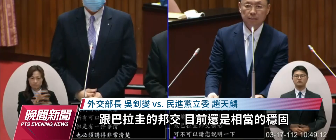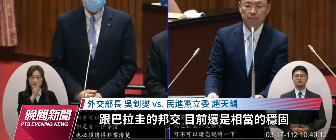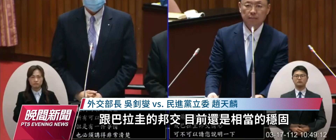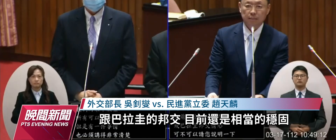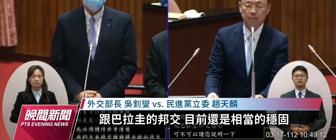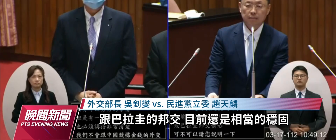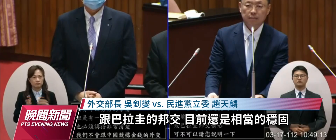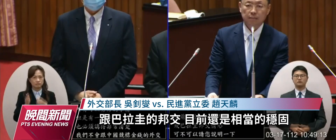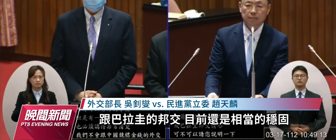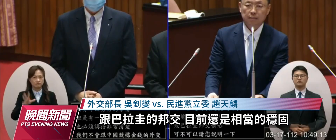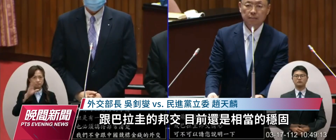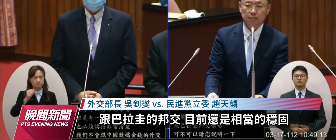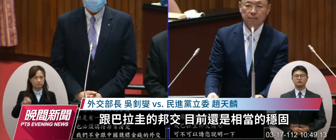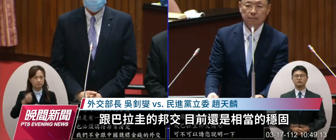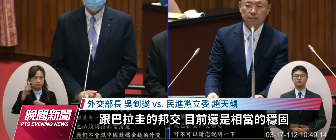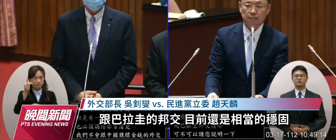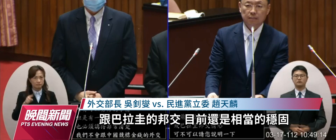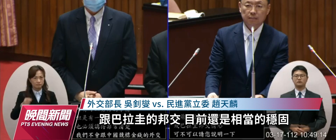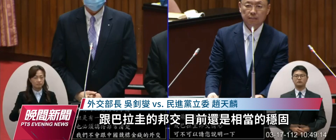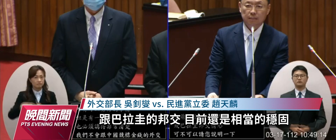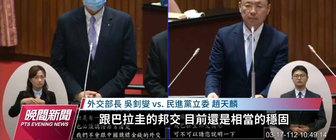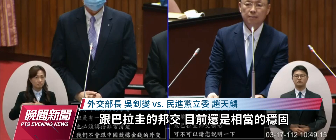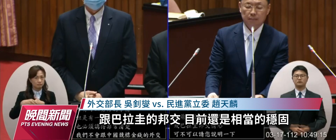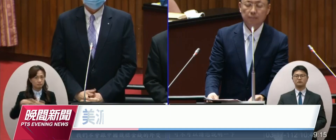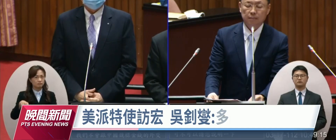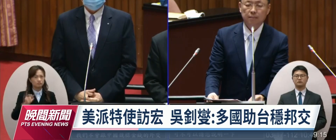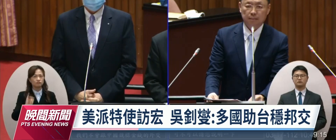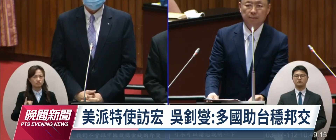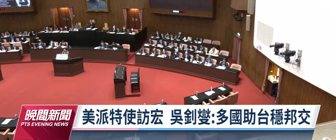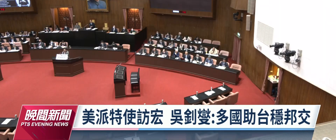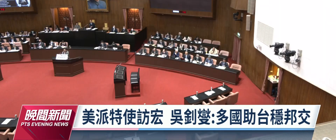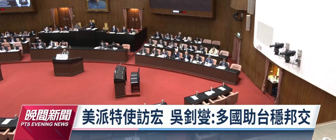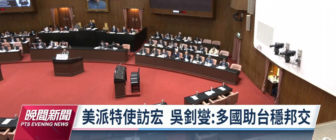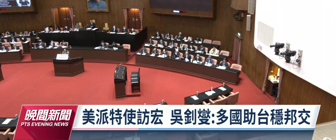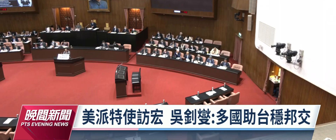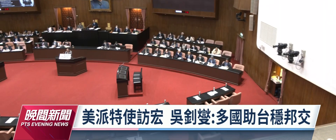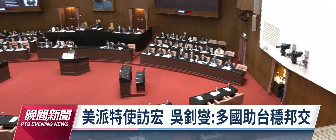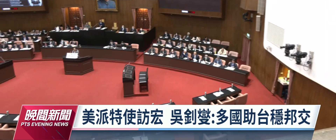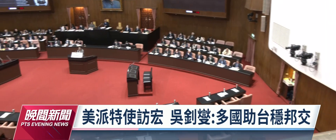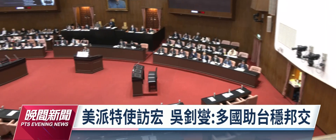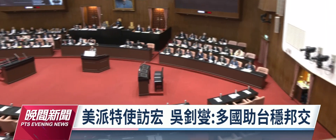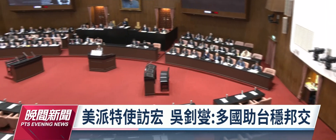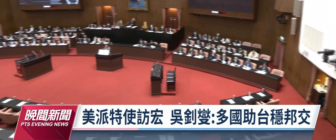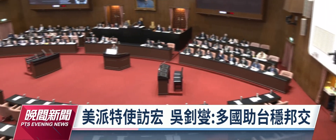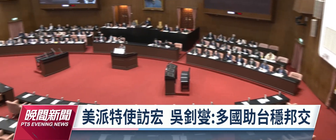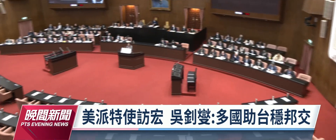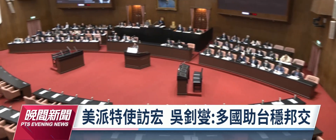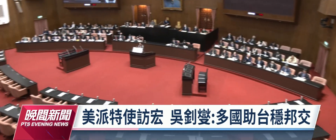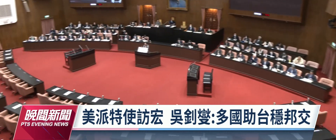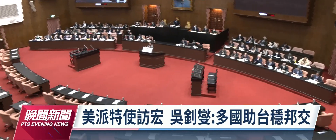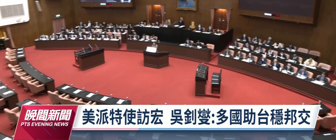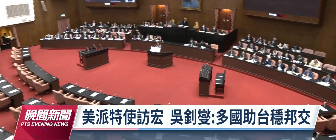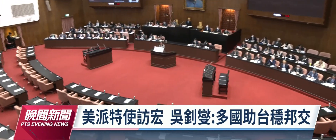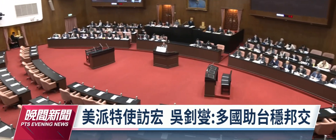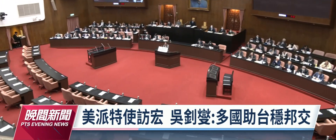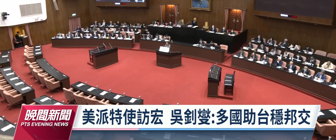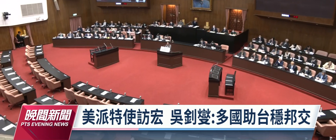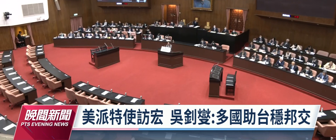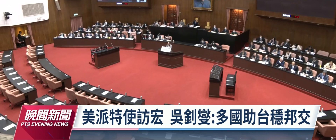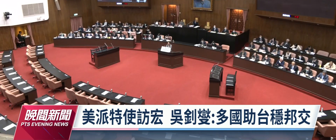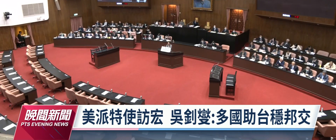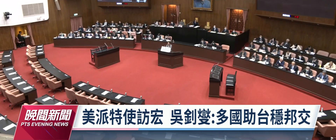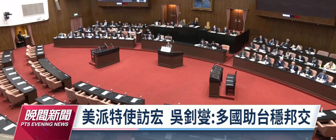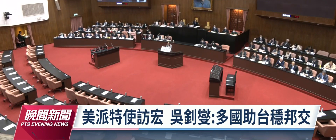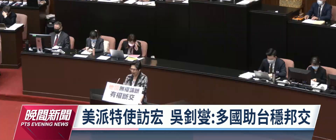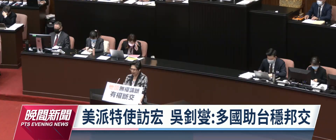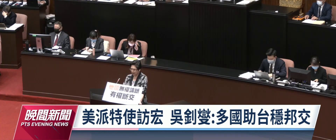拉圭的这个邦交目前还是相当的稳固。 台湾跟洪都拉斯82年邦谊传出警讯，吴钊燮直言有很多国家